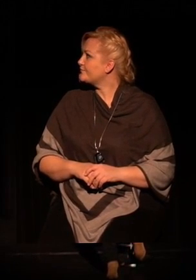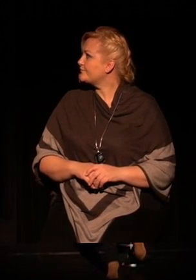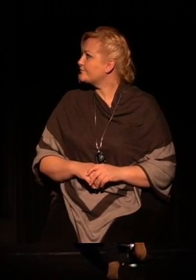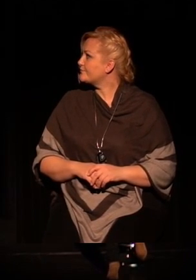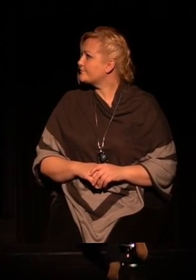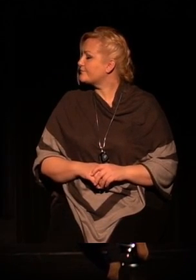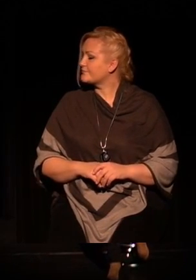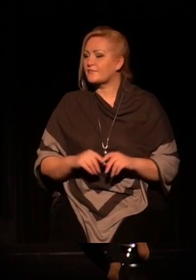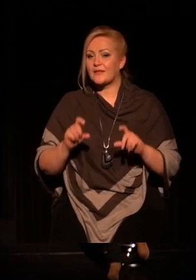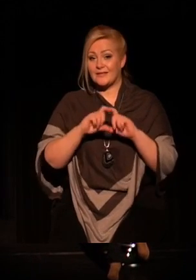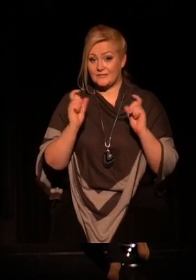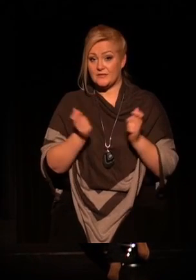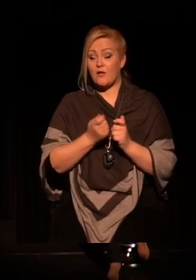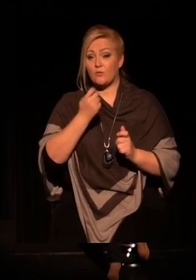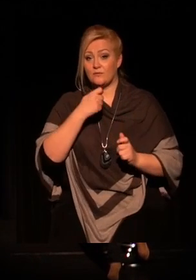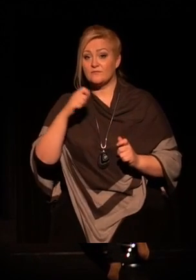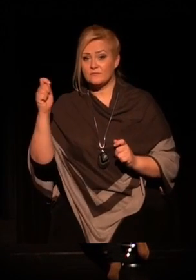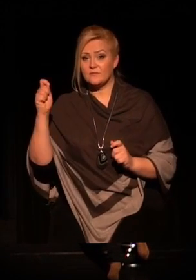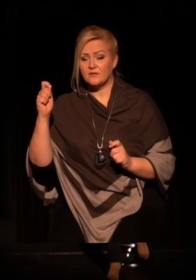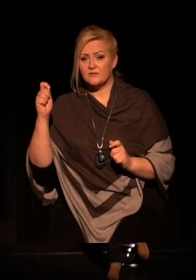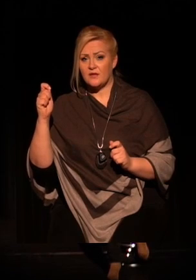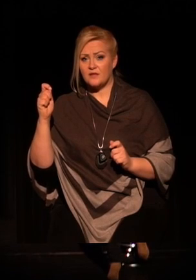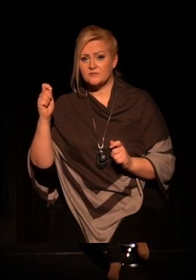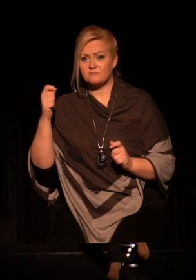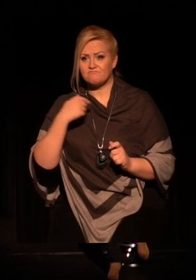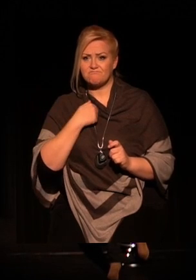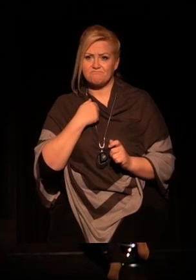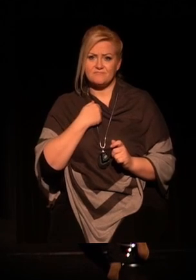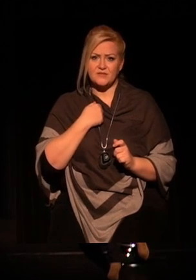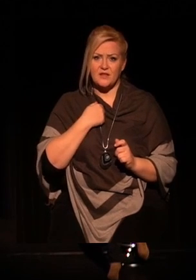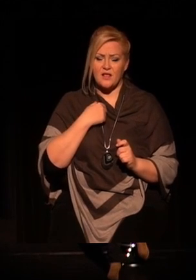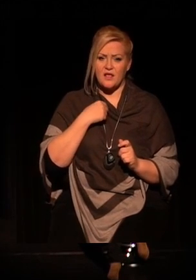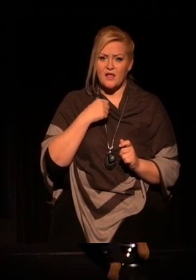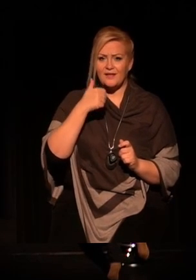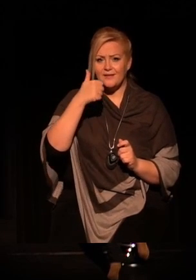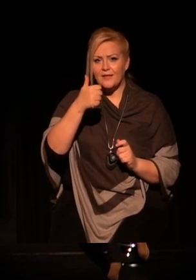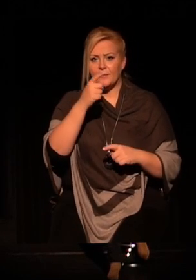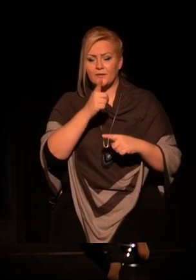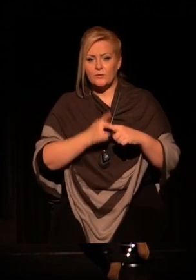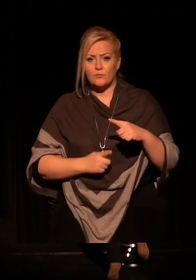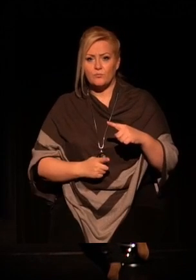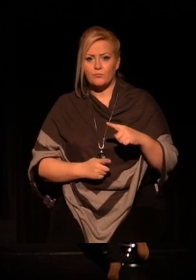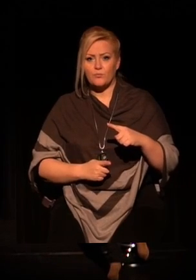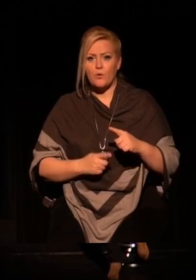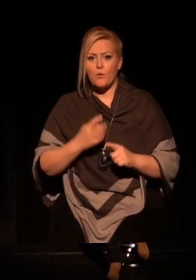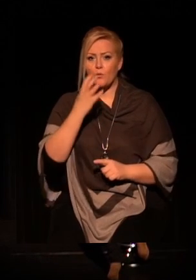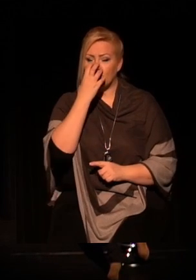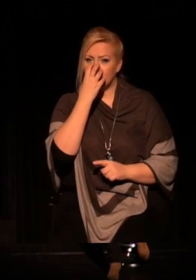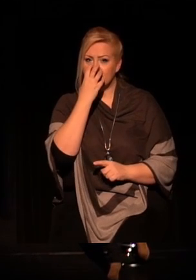przez całą wyprawę zużyłem niecałe 1,5 butli z tlenem, a takim standardem jest